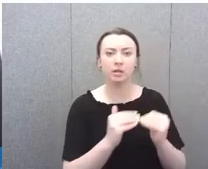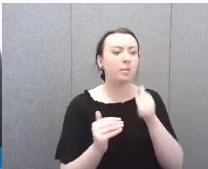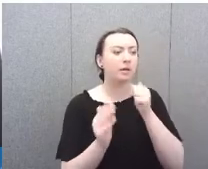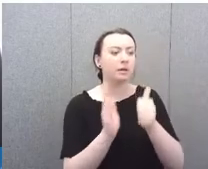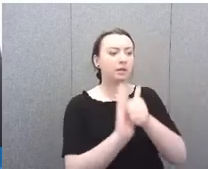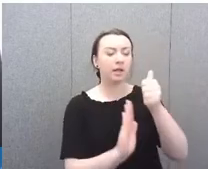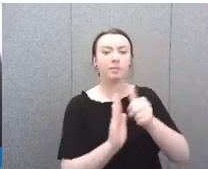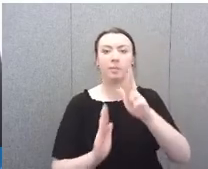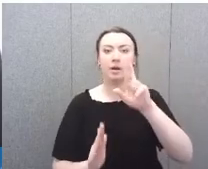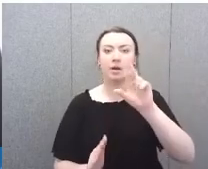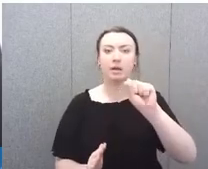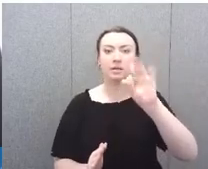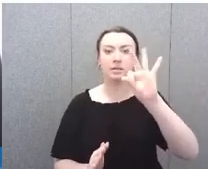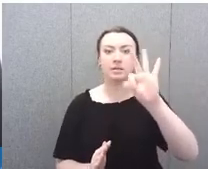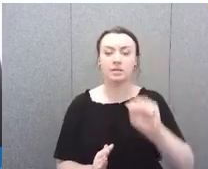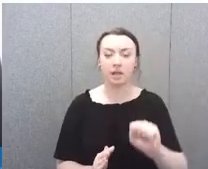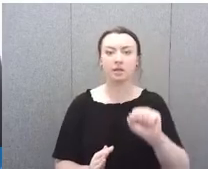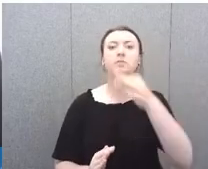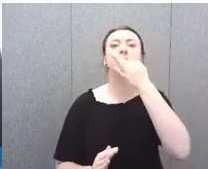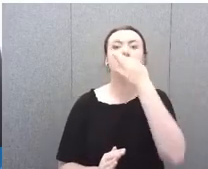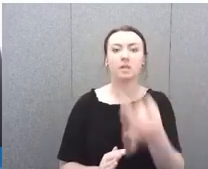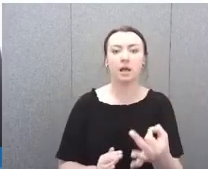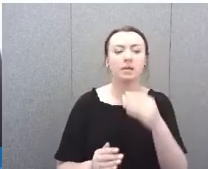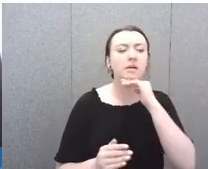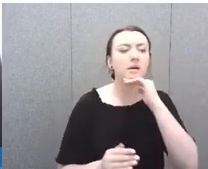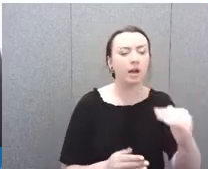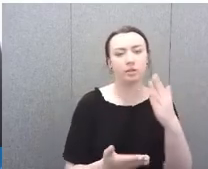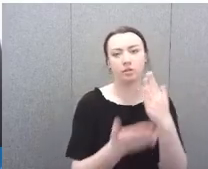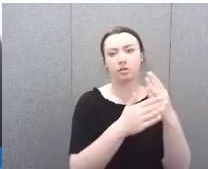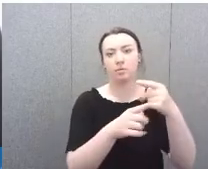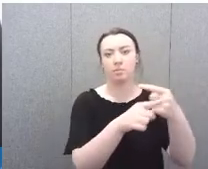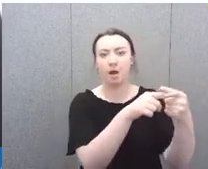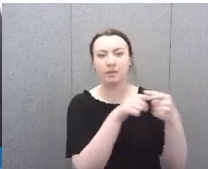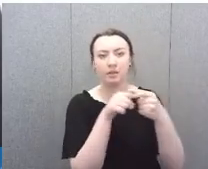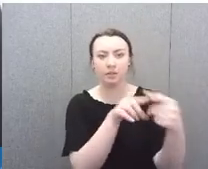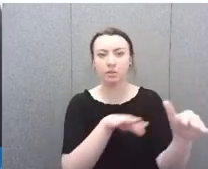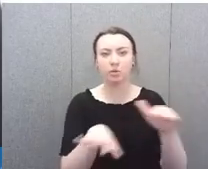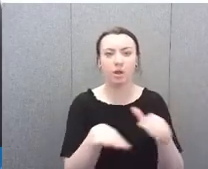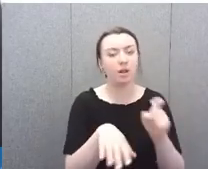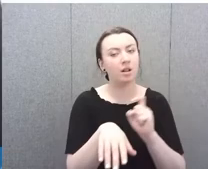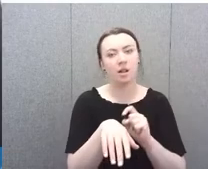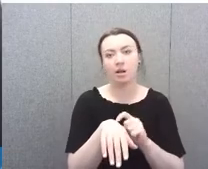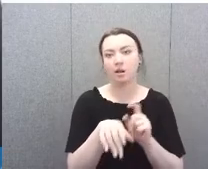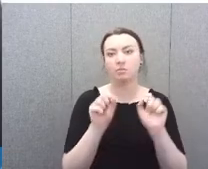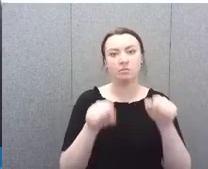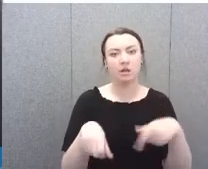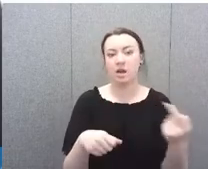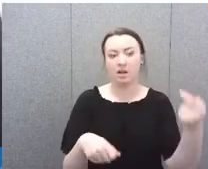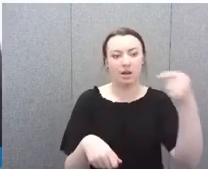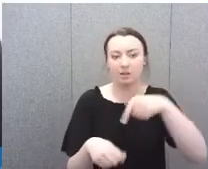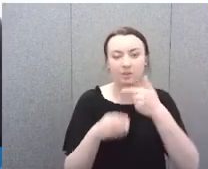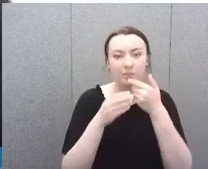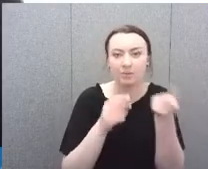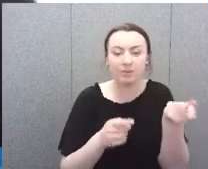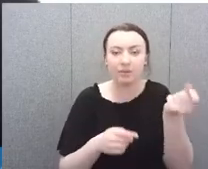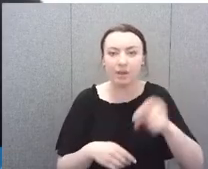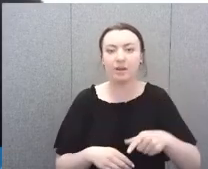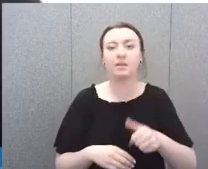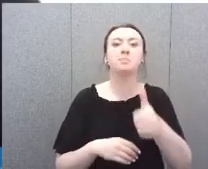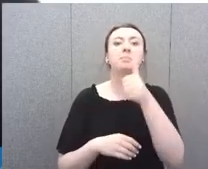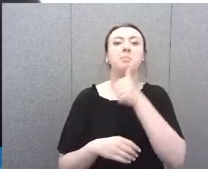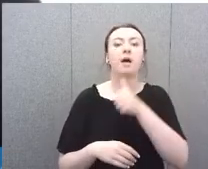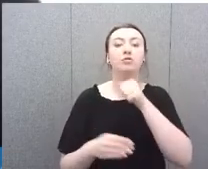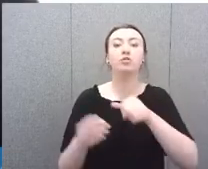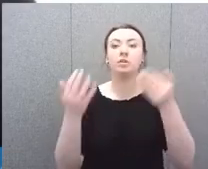азов, как уже уважаемая Раса вспоминала, это очень вот, видно в белорусском